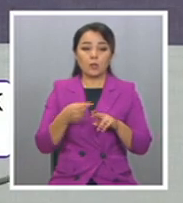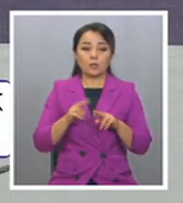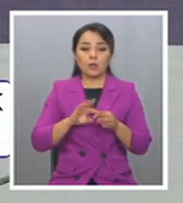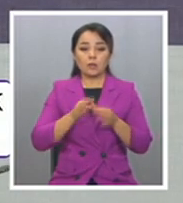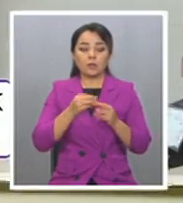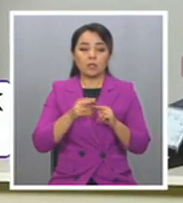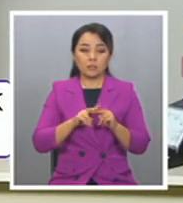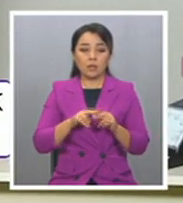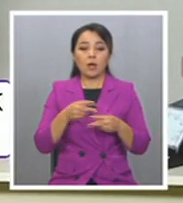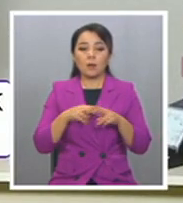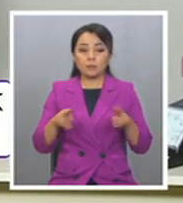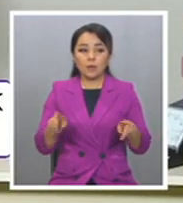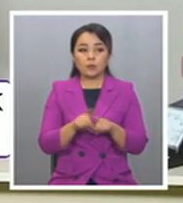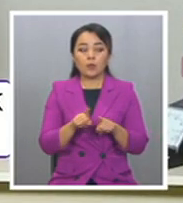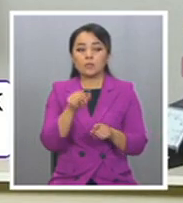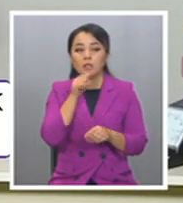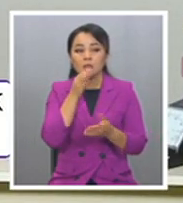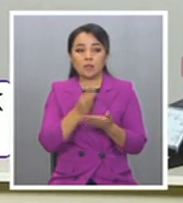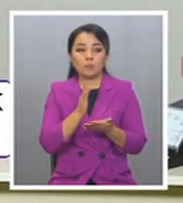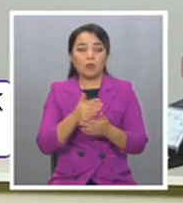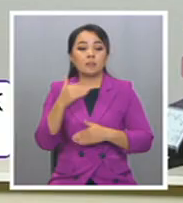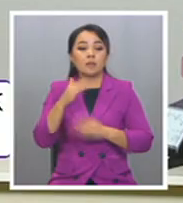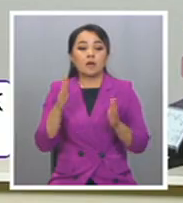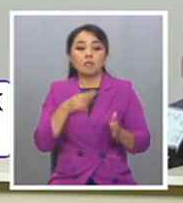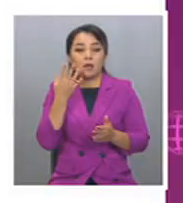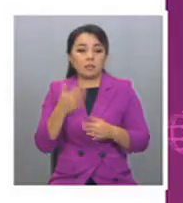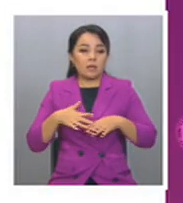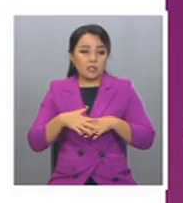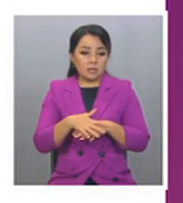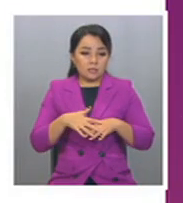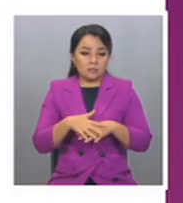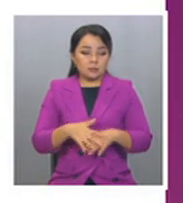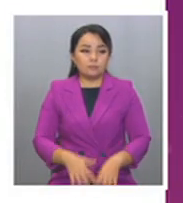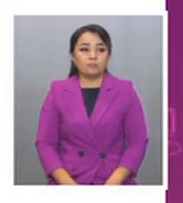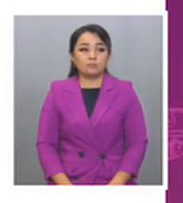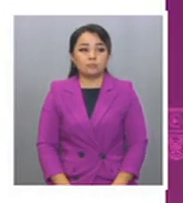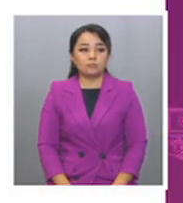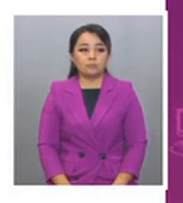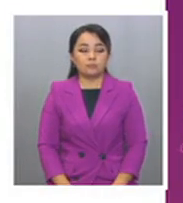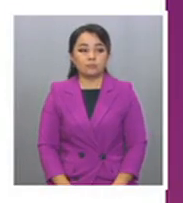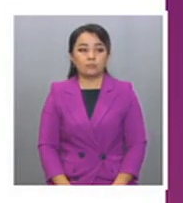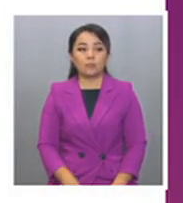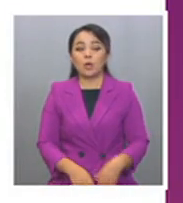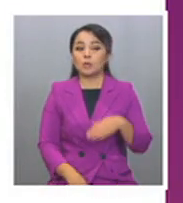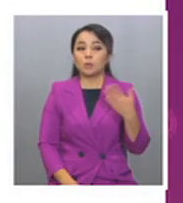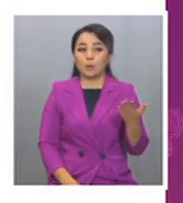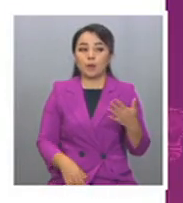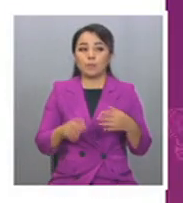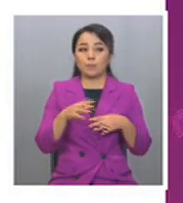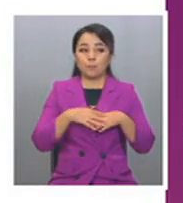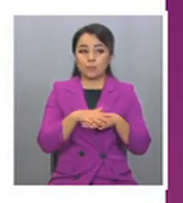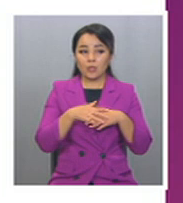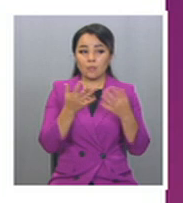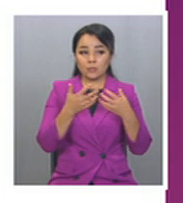өтейік. Ол үшін тақтадағы кестеге назар аударайық. Сол жақта механикалық тербелістер және оң жақта